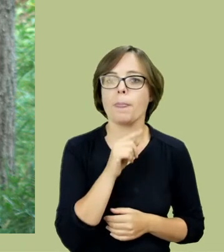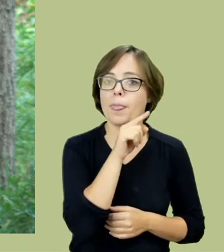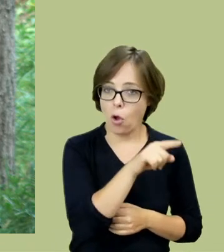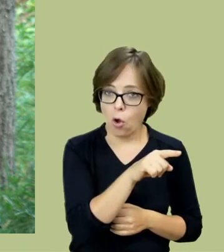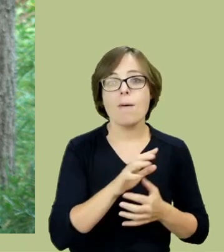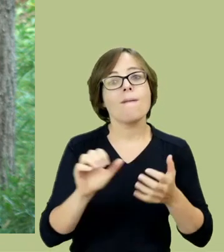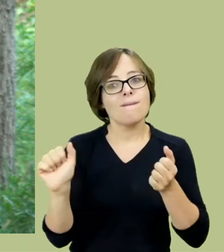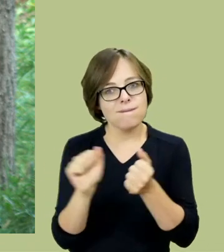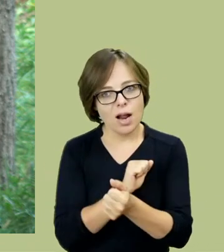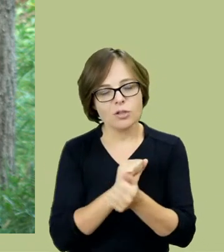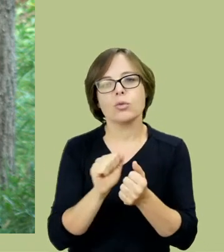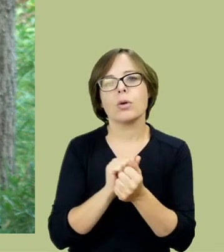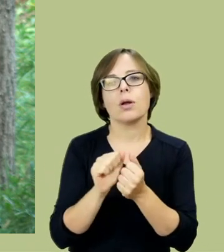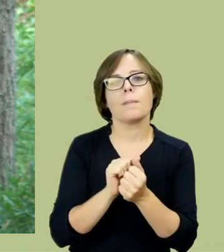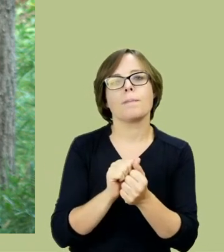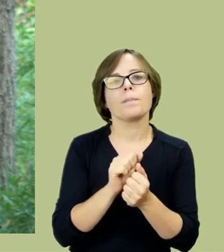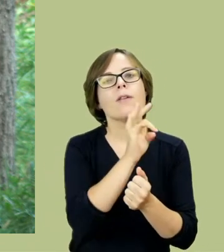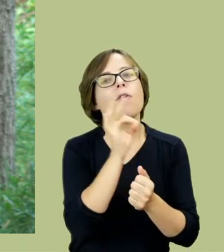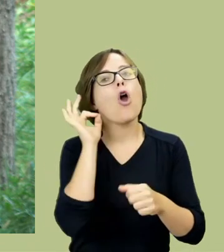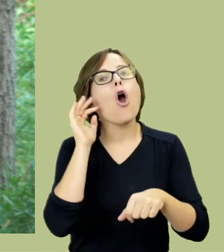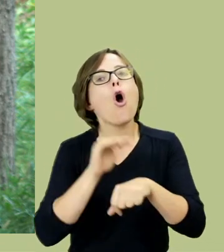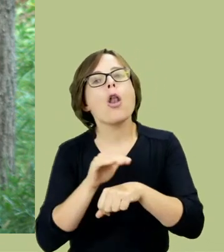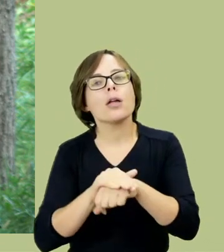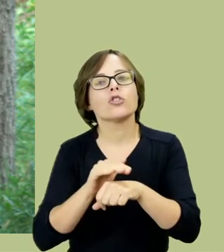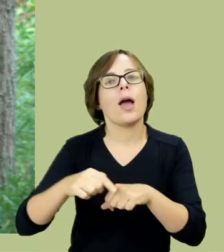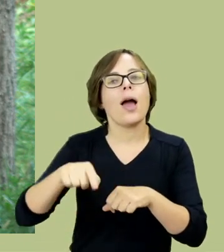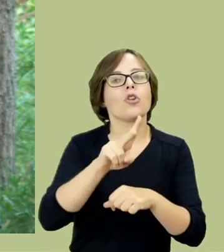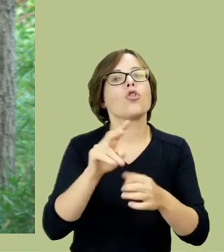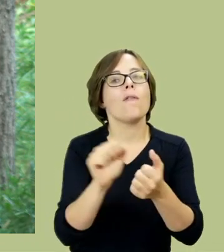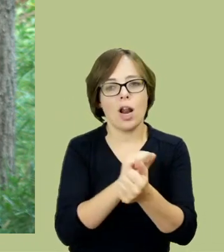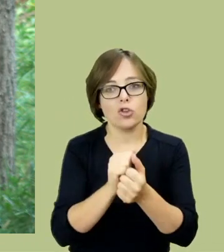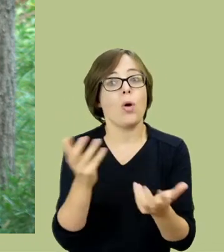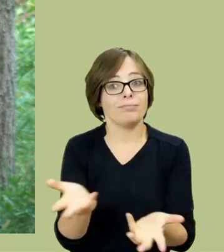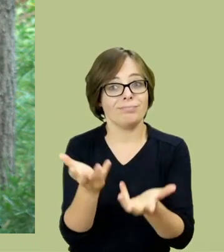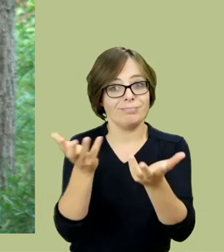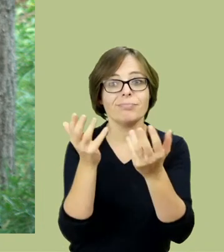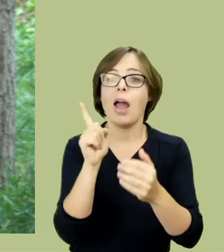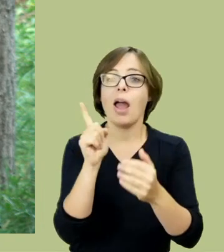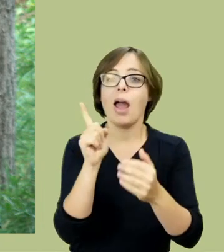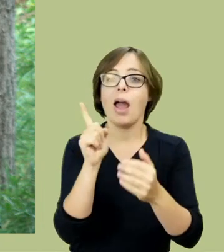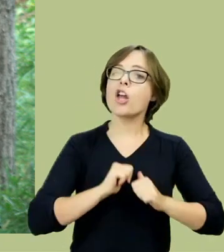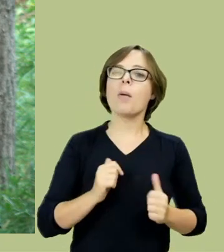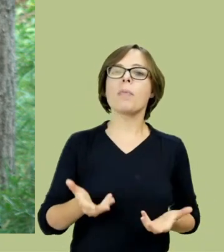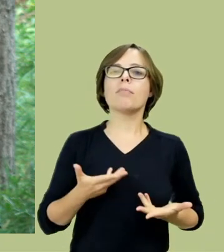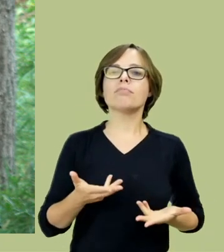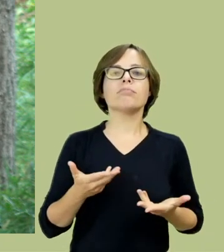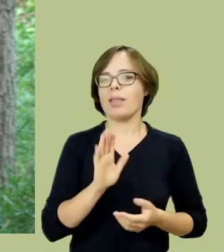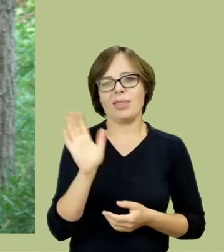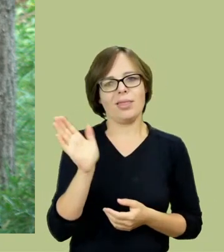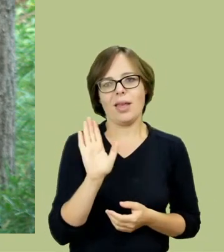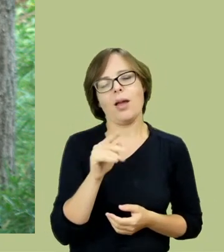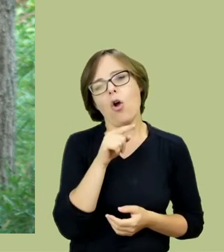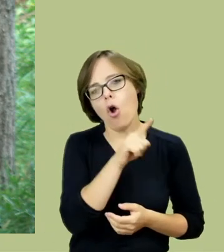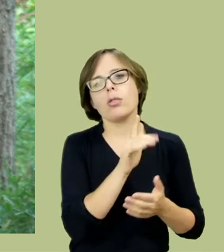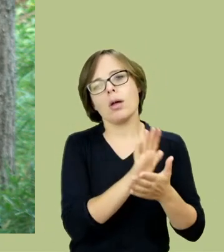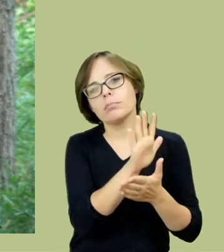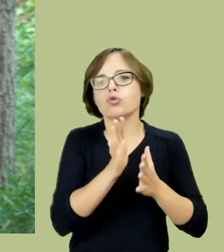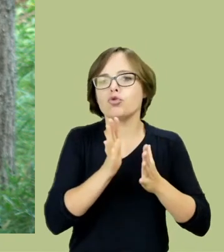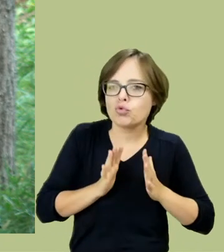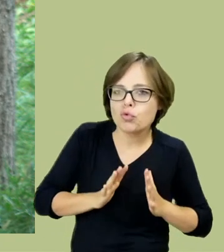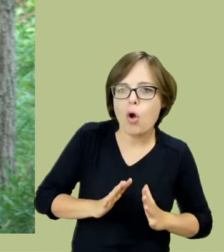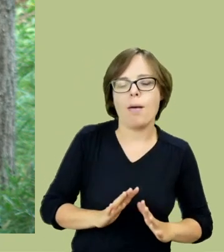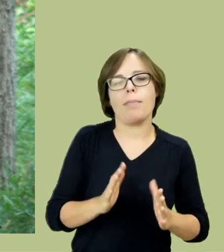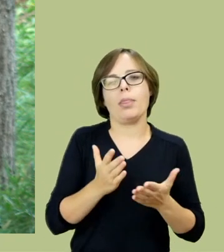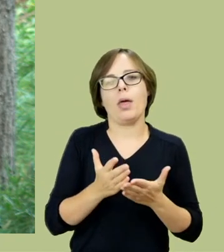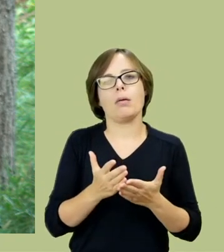nie przepadła pamięć o jej koleżankach walczących. Natomiast sama siebie, no była kobietą skromną, tak była wychowana i